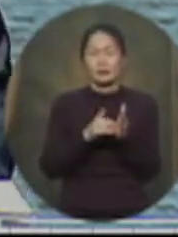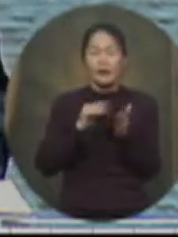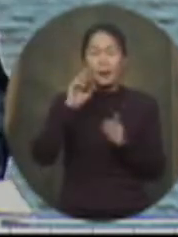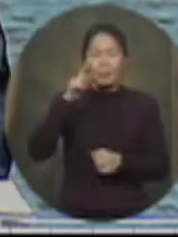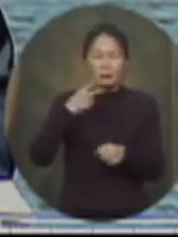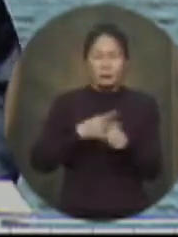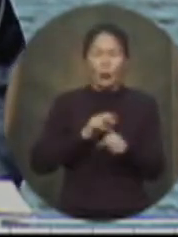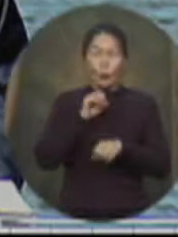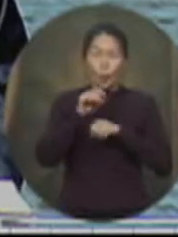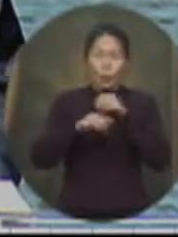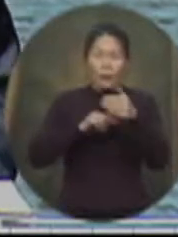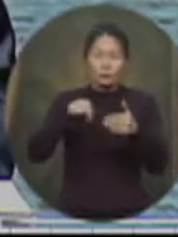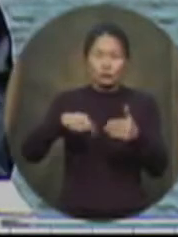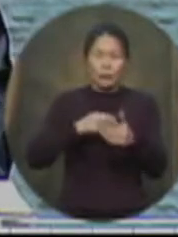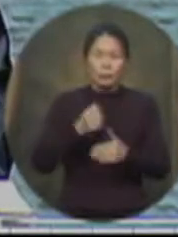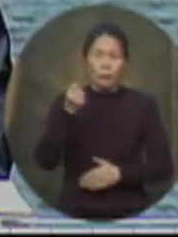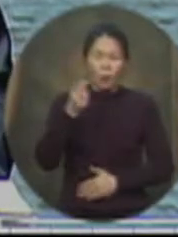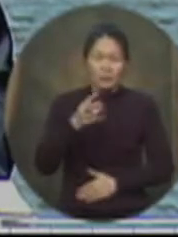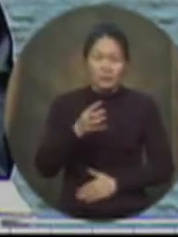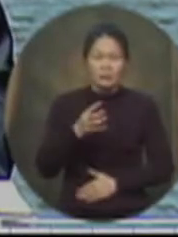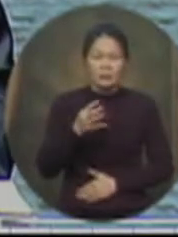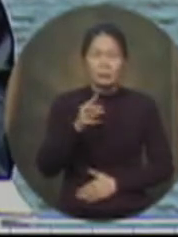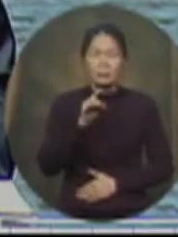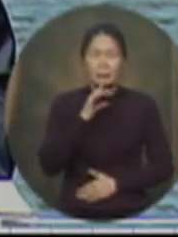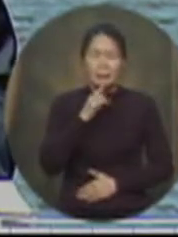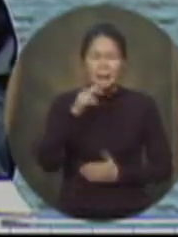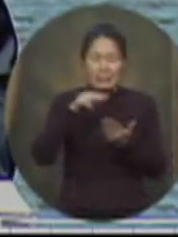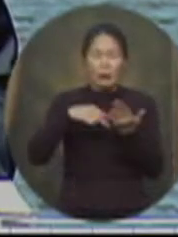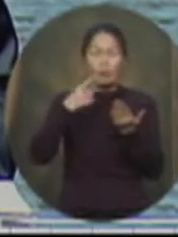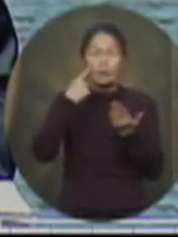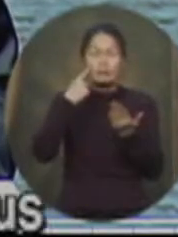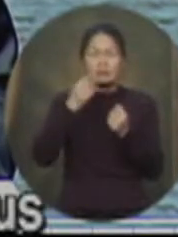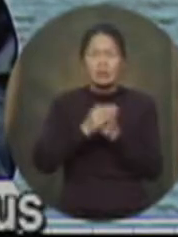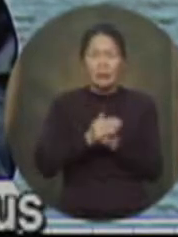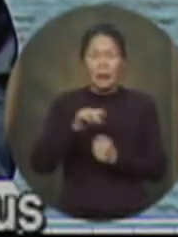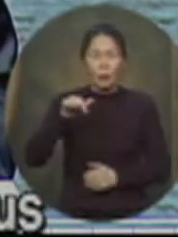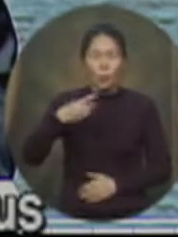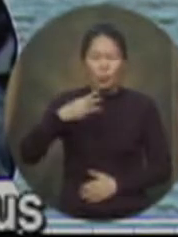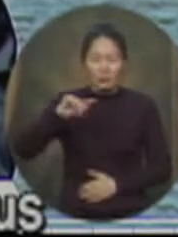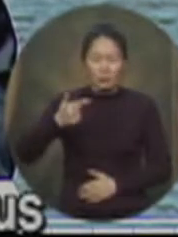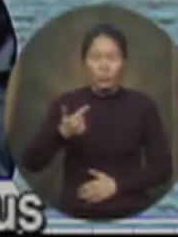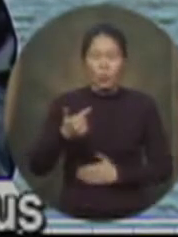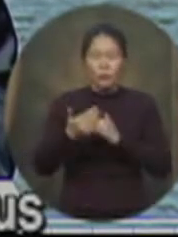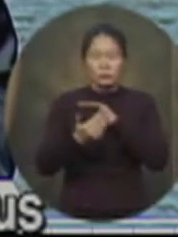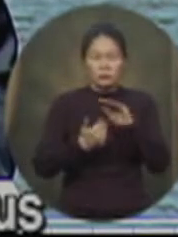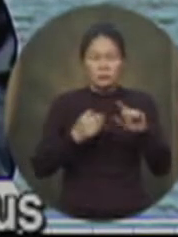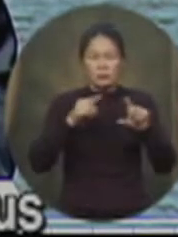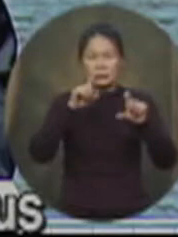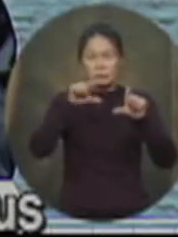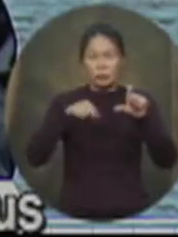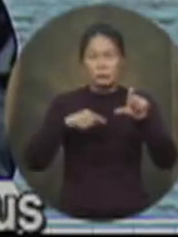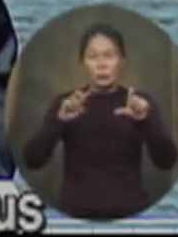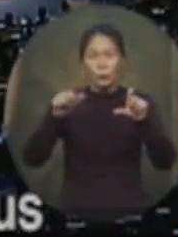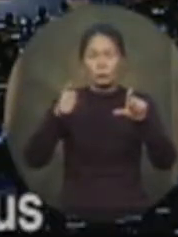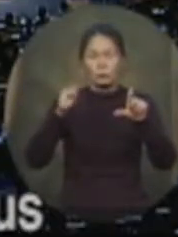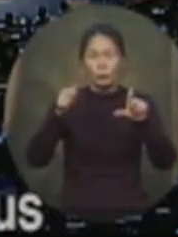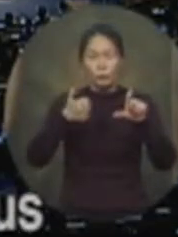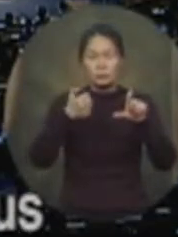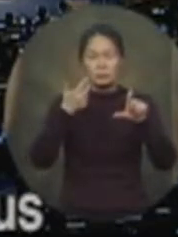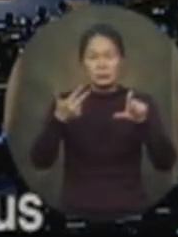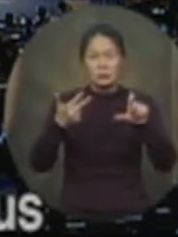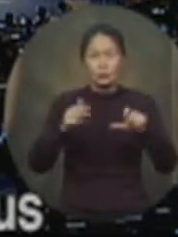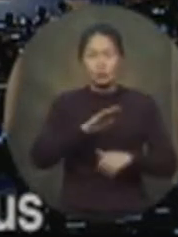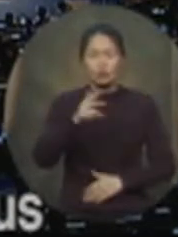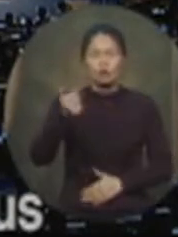바울의 고백 중에 몇 구절만 같이 한번 읽어보겠습니다 고린도전서 15장 5 17절 말씀 우리